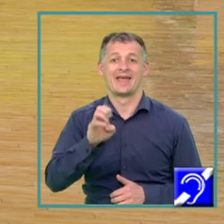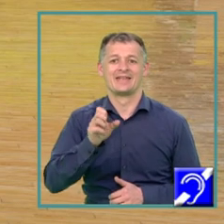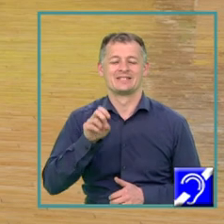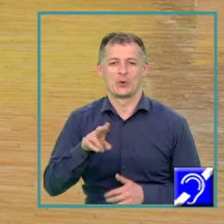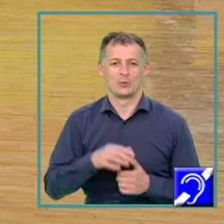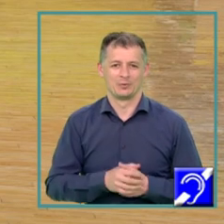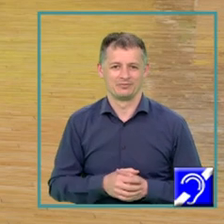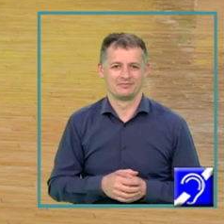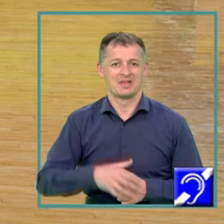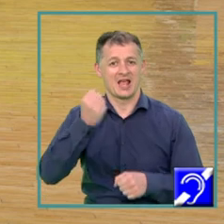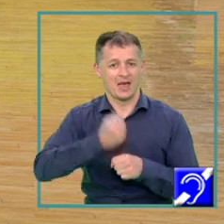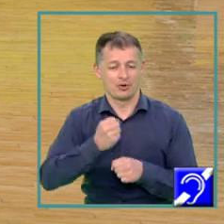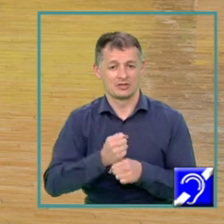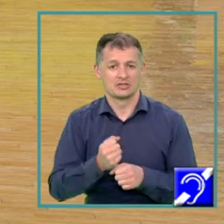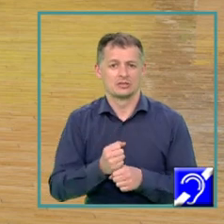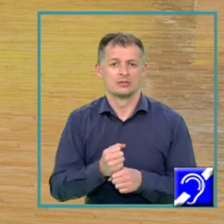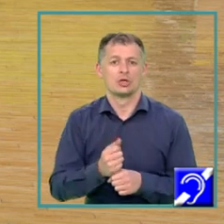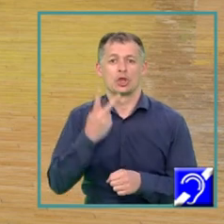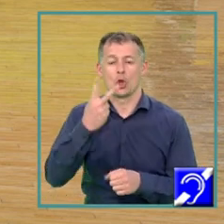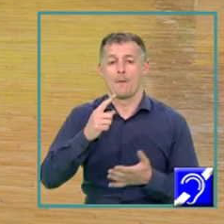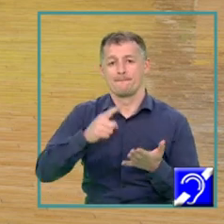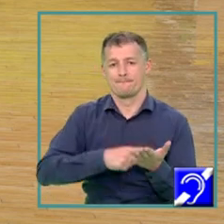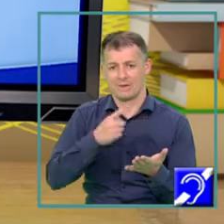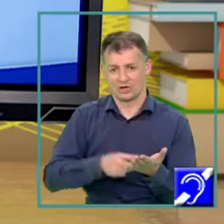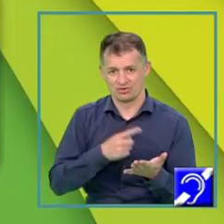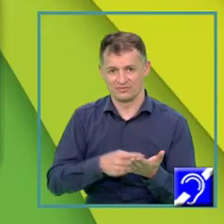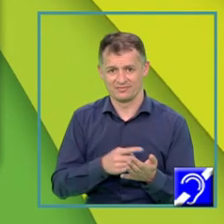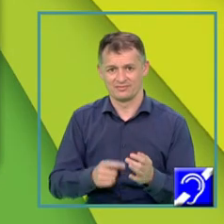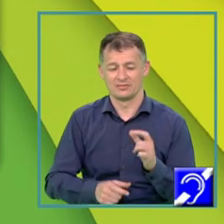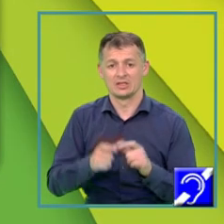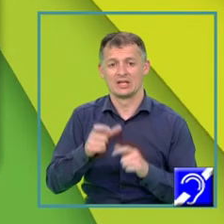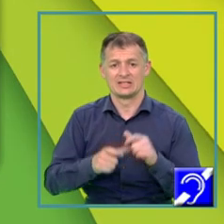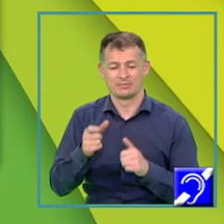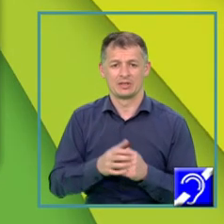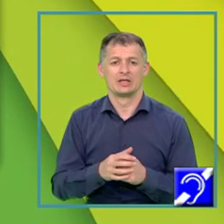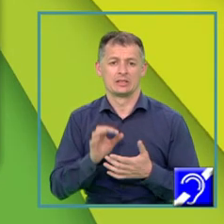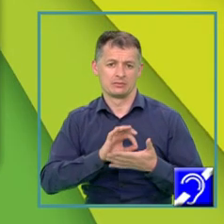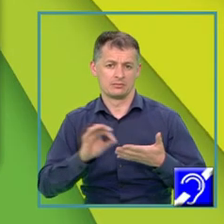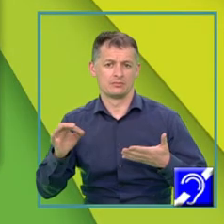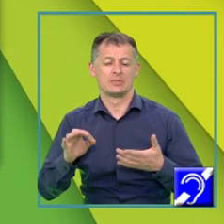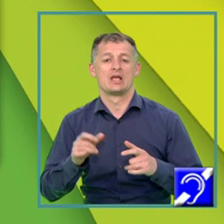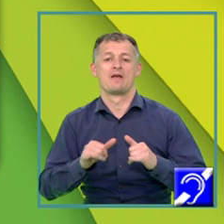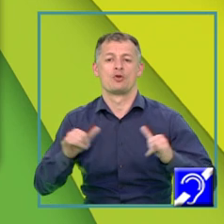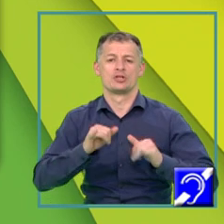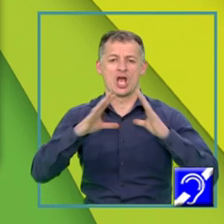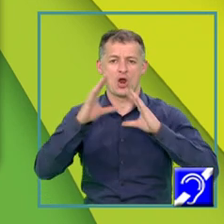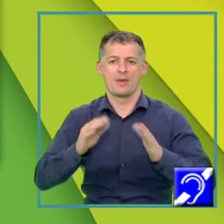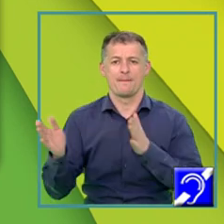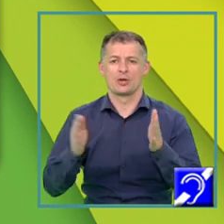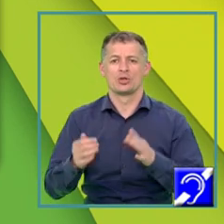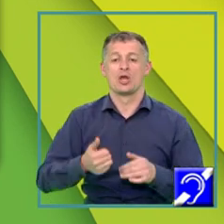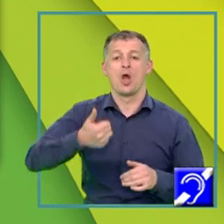eseu. Elaborați în aproximativ două pagini un eseu despre evoluția României în